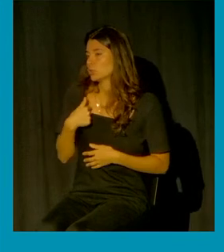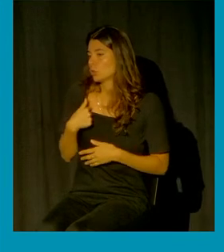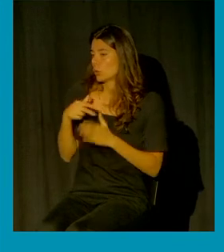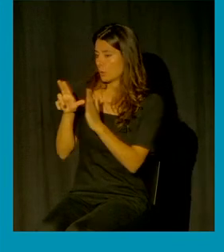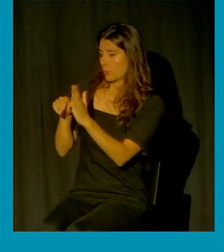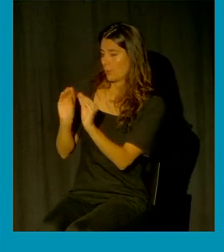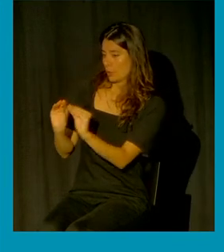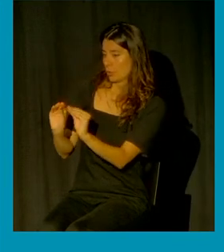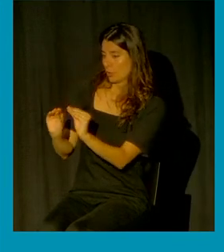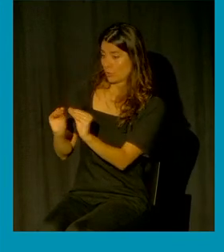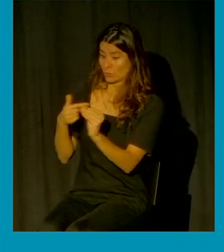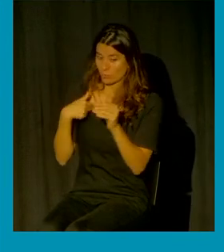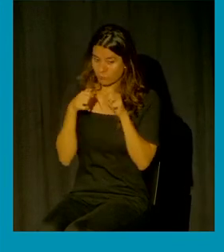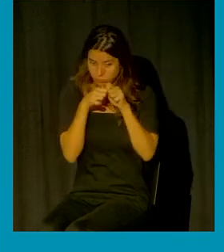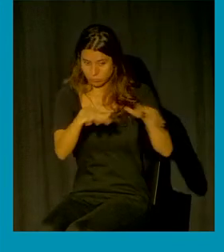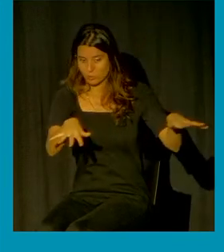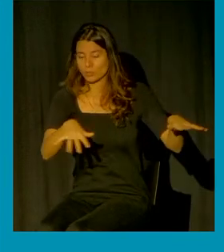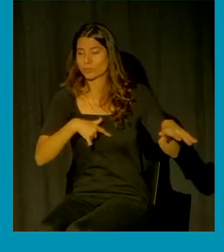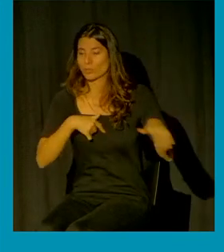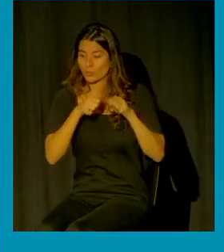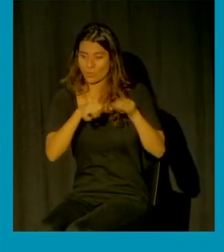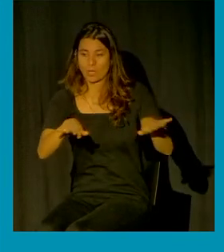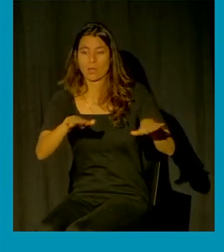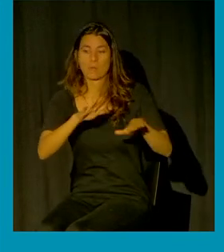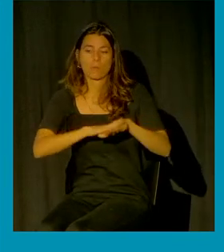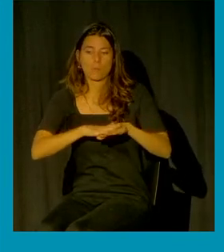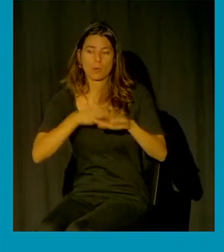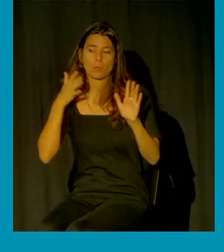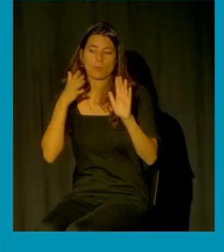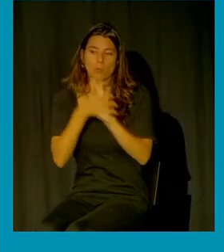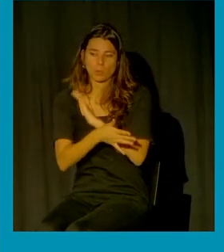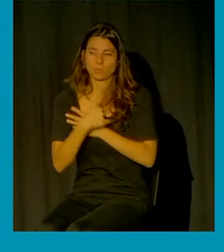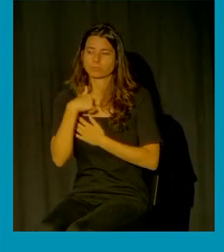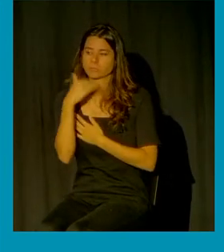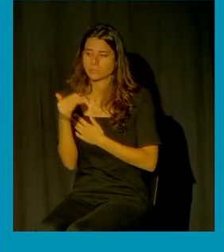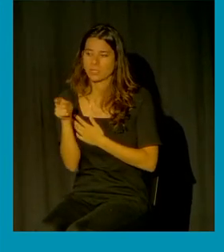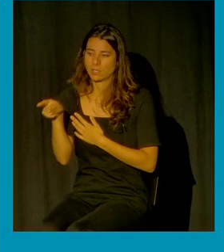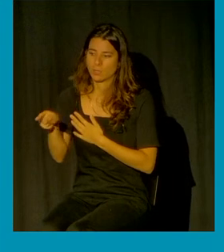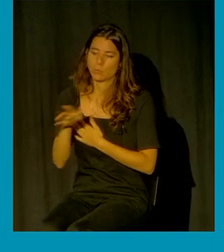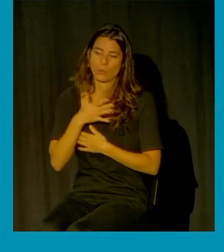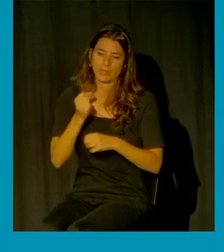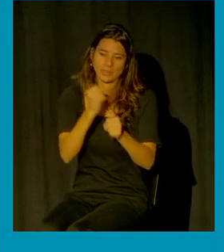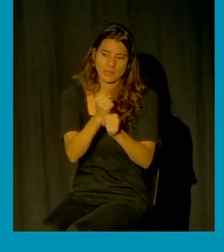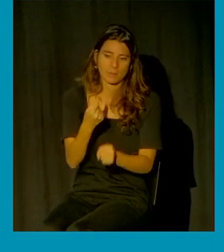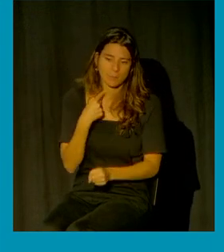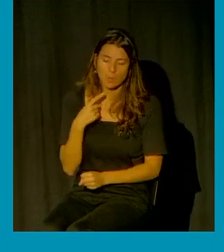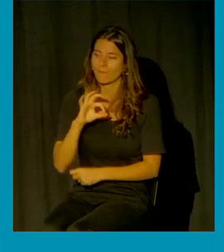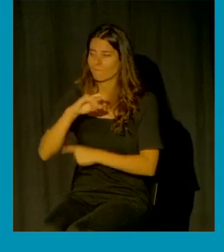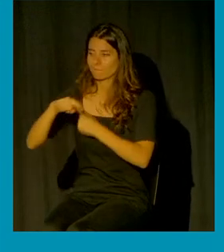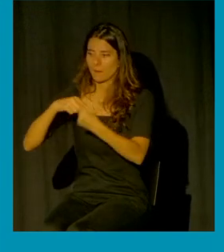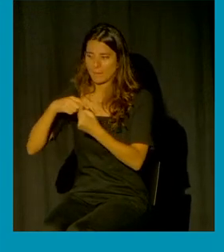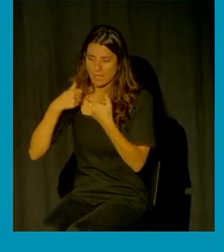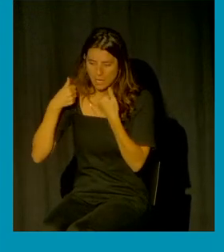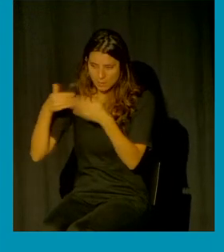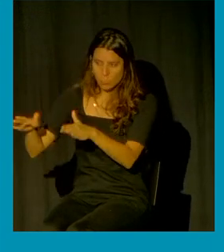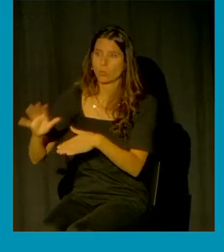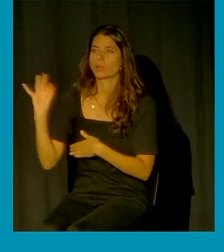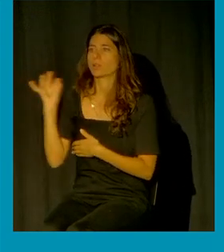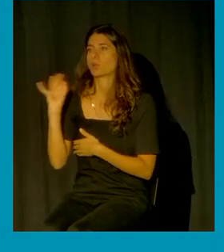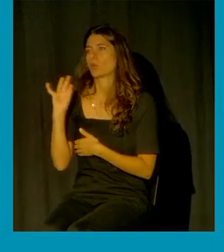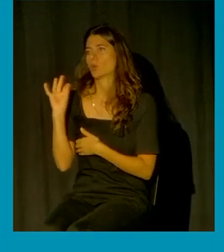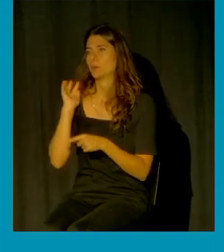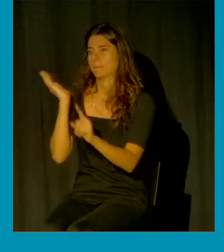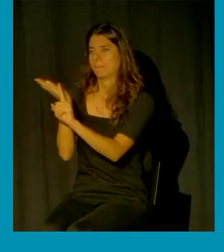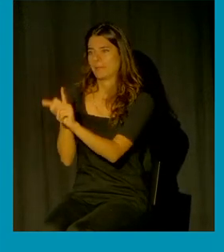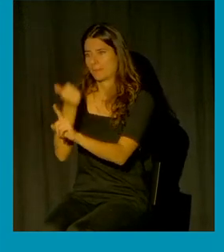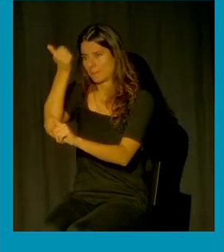és perquè sé que amb això pots perdre la feina sé que pot generar repudi de la teva família sé que pot generar diguem-ne un impacte